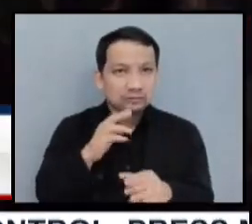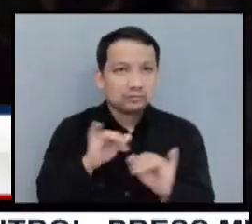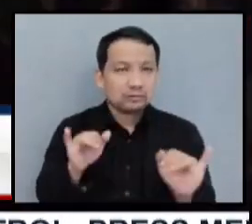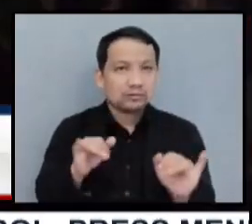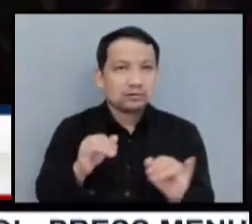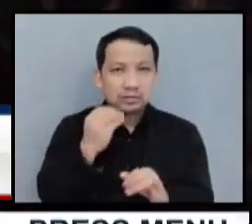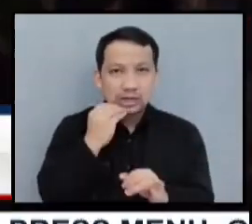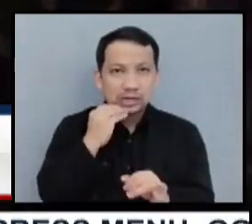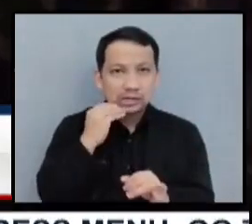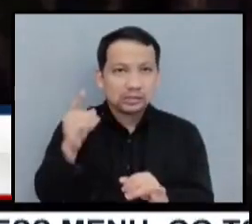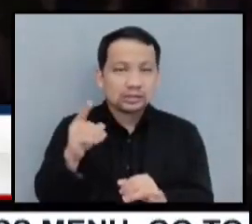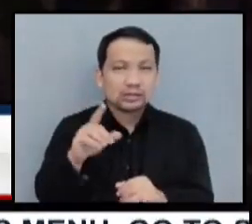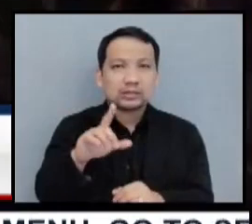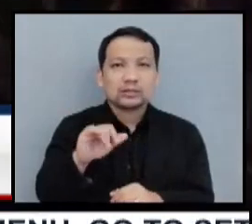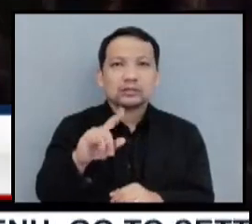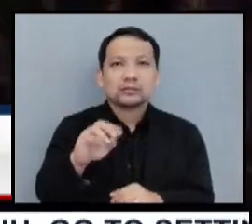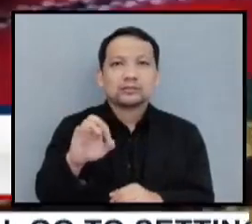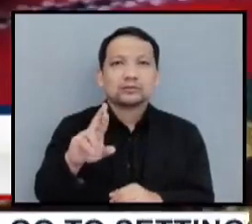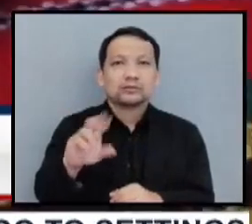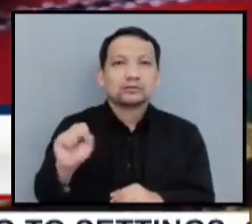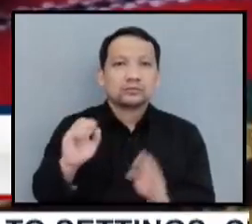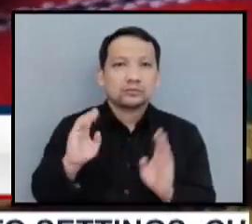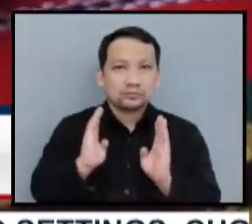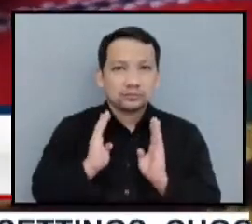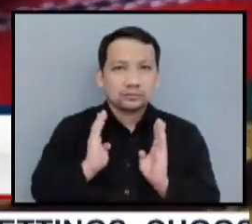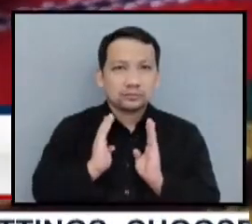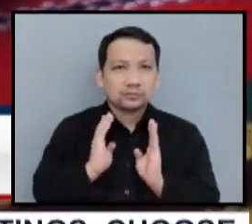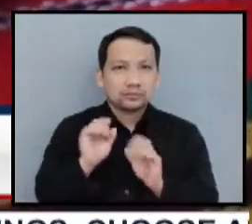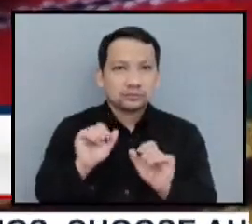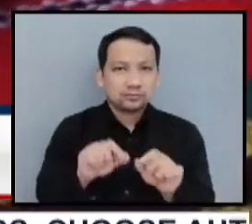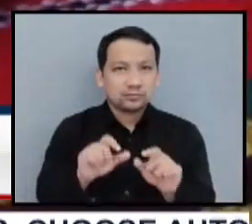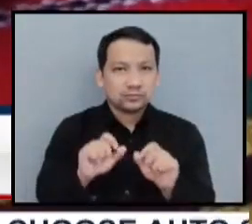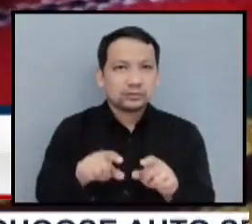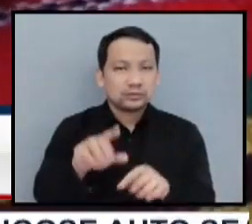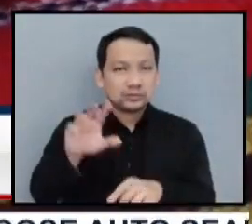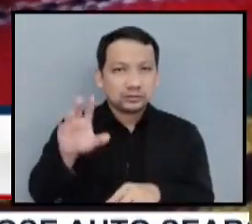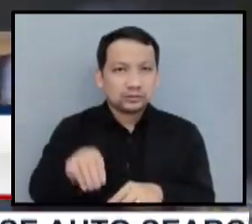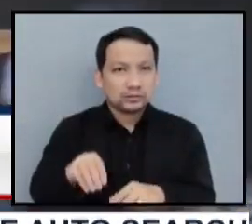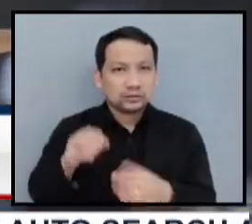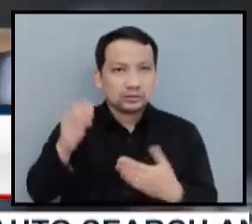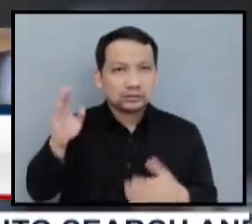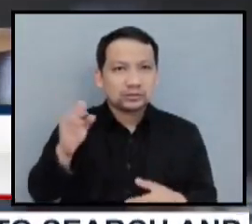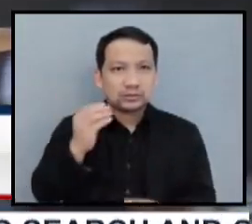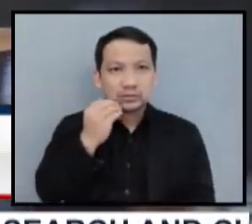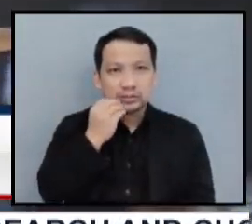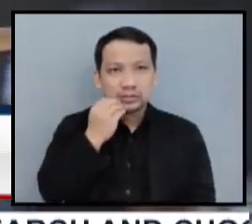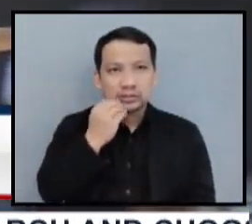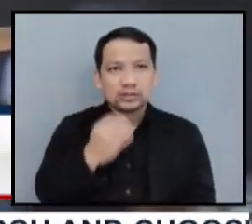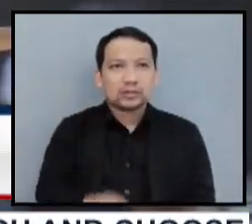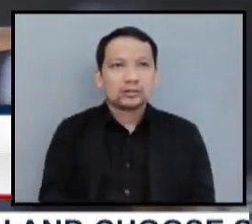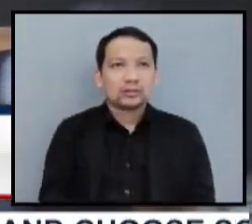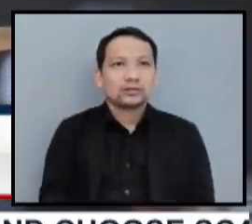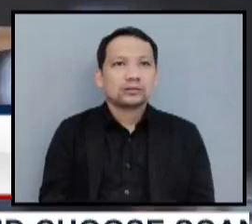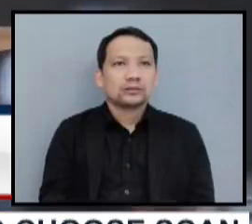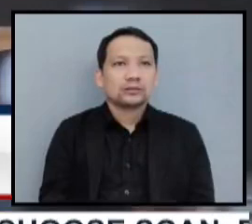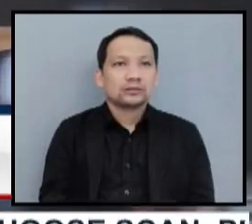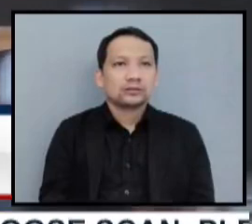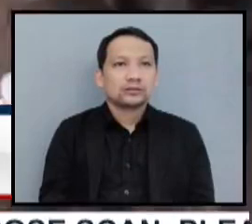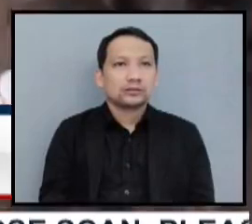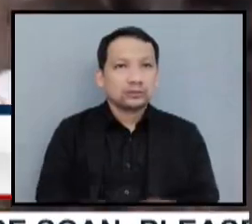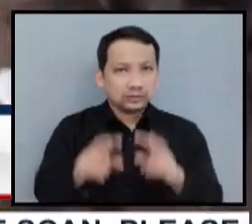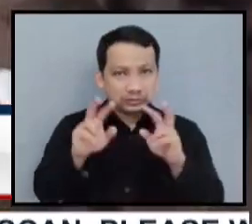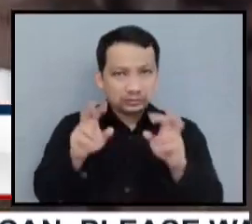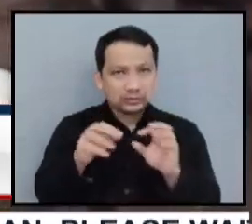sa Calderon Street, Baguio City na nagbebenta ng authentic Cordilleran foods. Ang pagbubukas ng naturang cafe ay